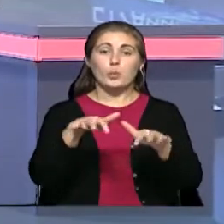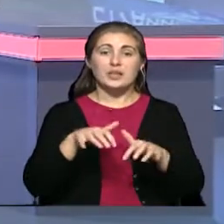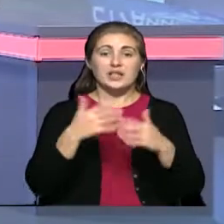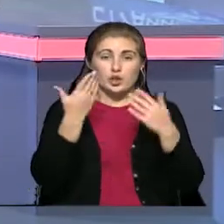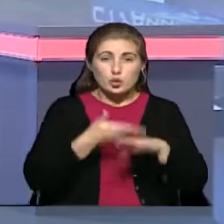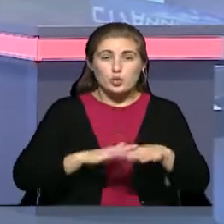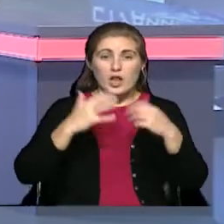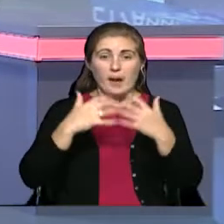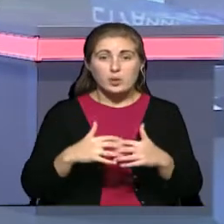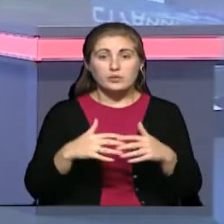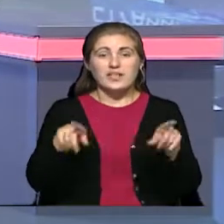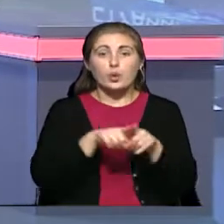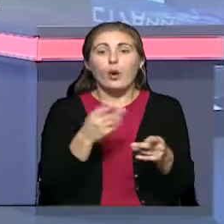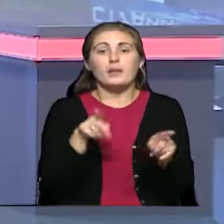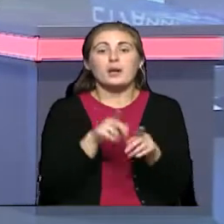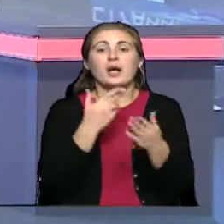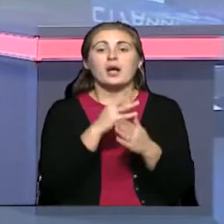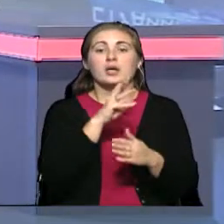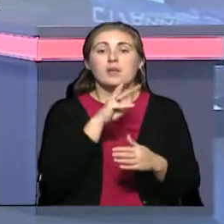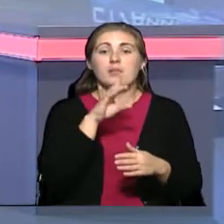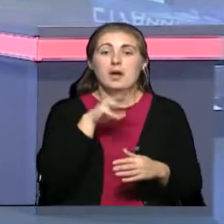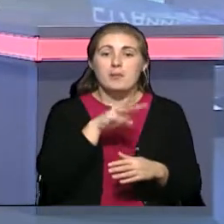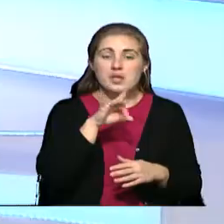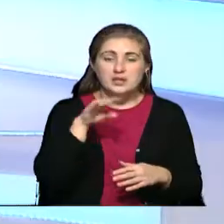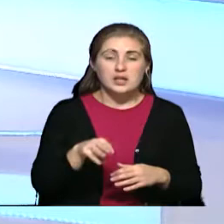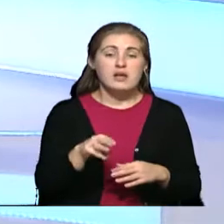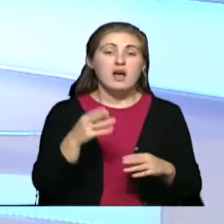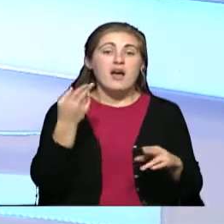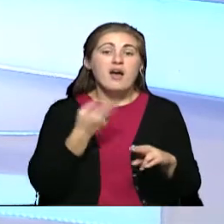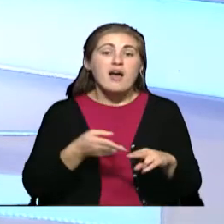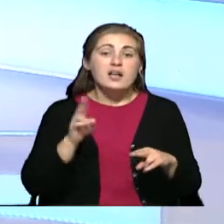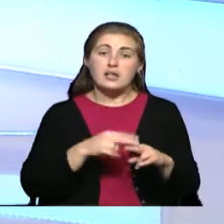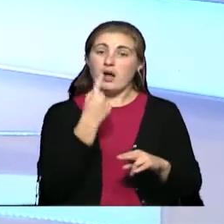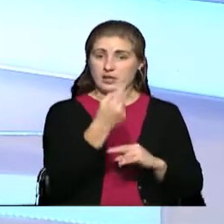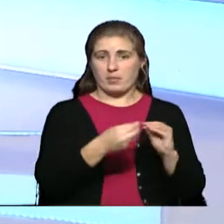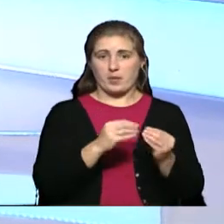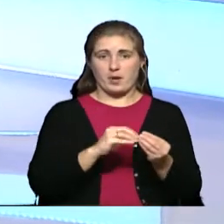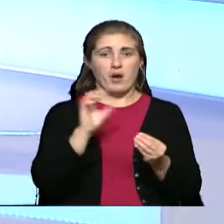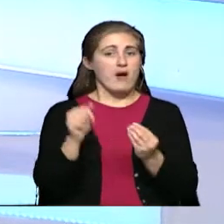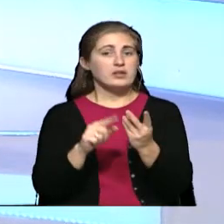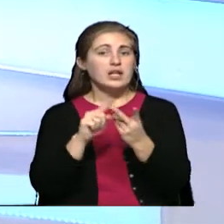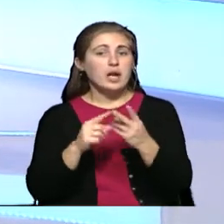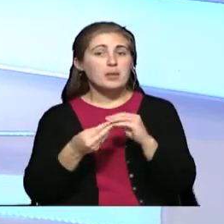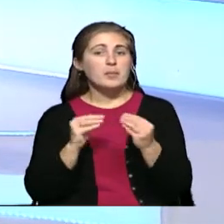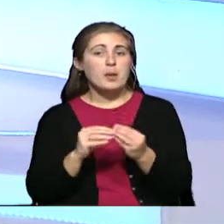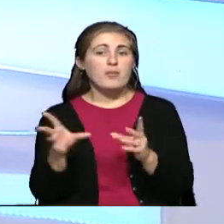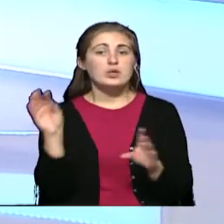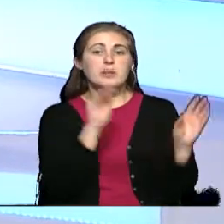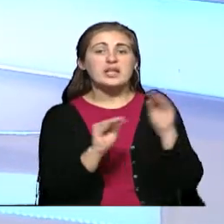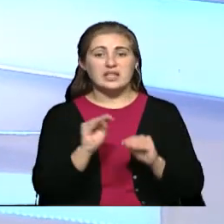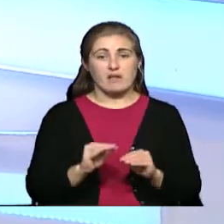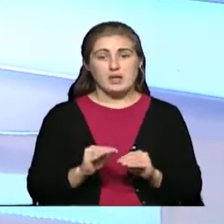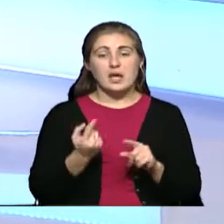тяжелое оборудование, такое как, например, КТ и МРТ, это одна проблема, а вторая проблема его смонтировать, потому